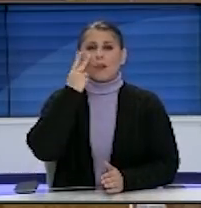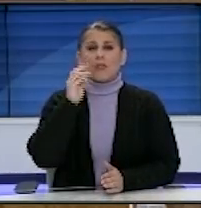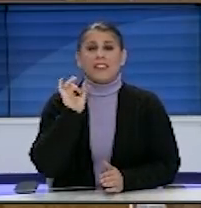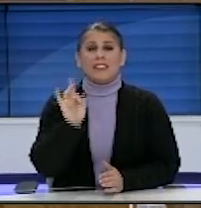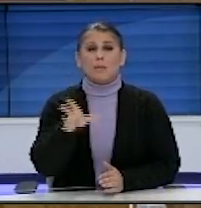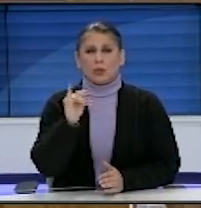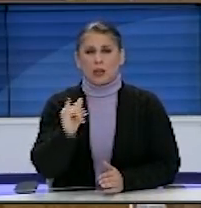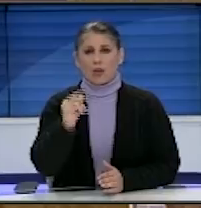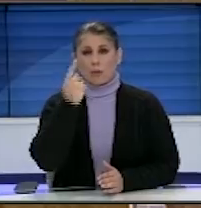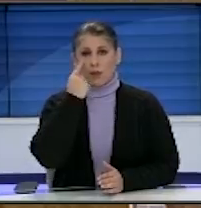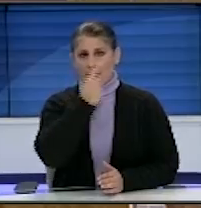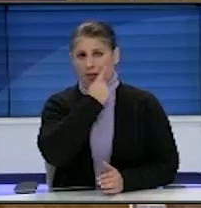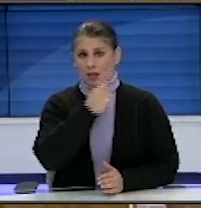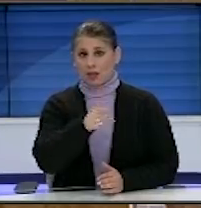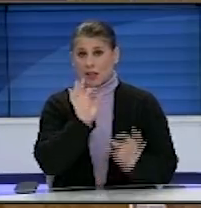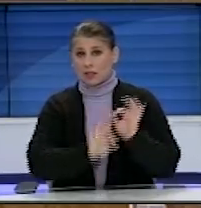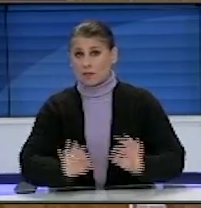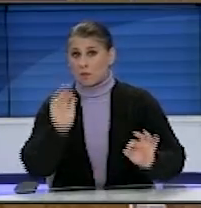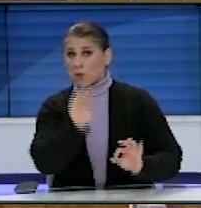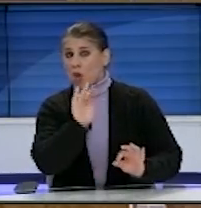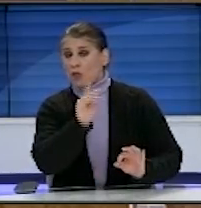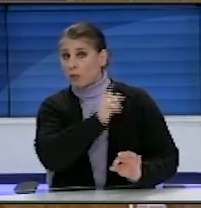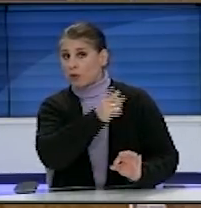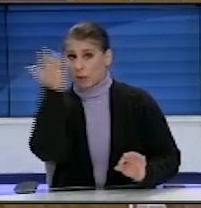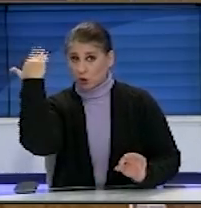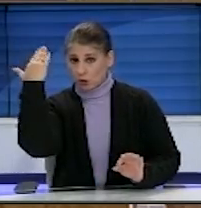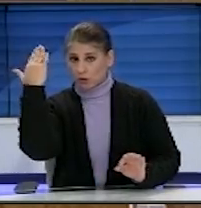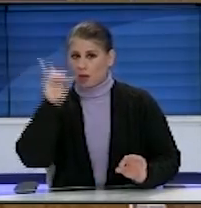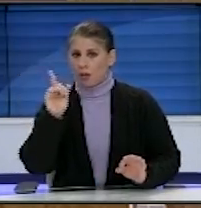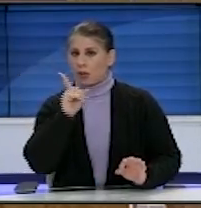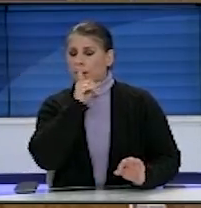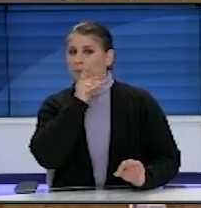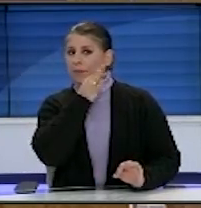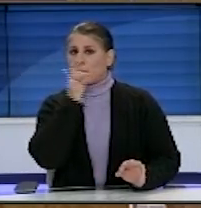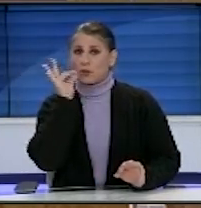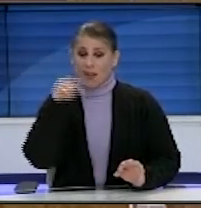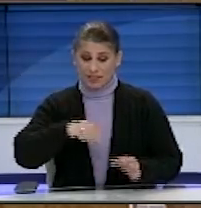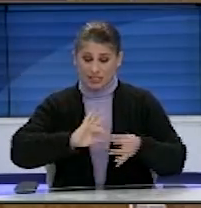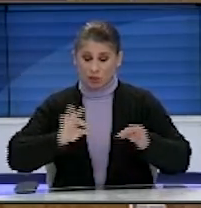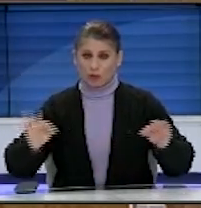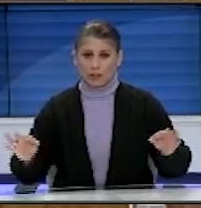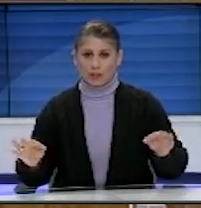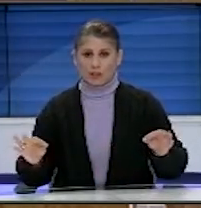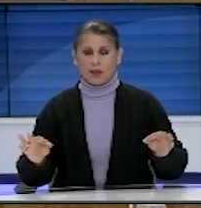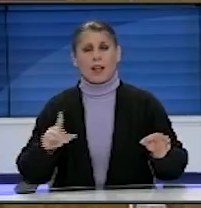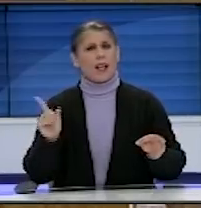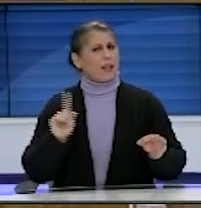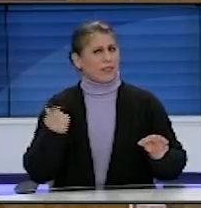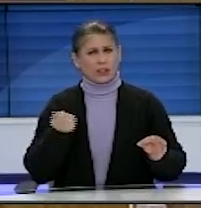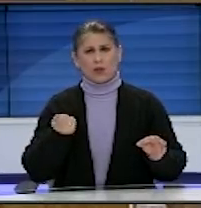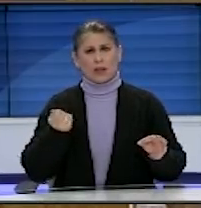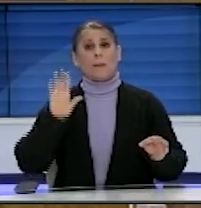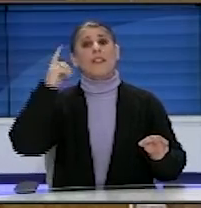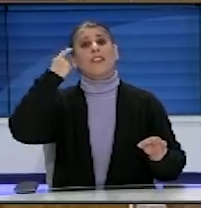τίποτα ακόμα τα μάτια μας. Σας προειδοποιούσαμε τότε. Όσοι αποσιωπάτε αυτή την ιστορία, δεν το κάνετε